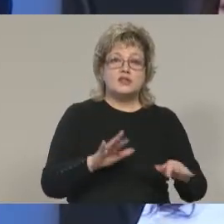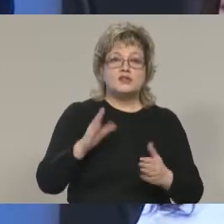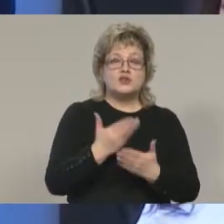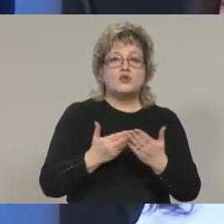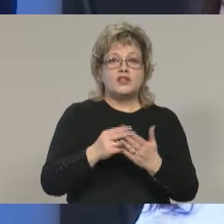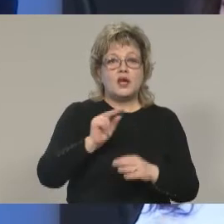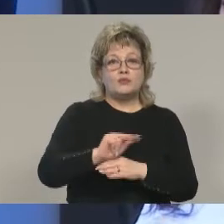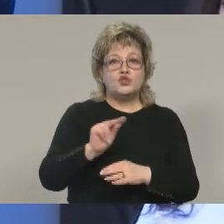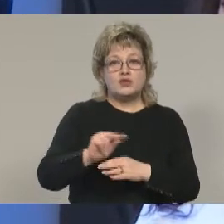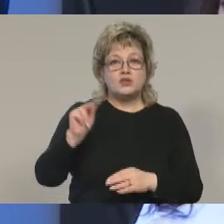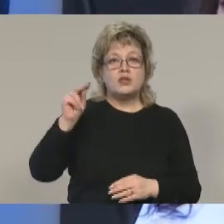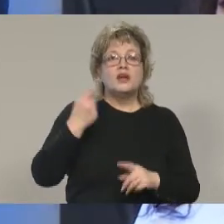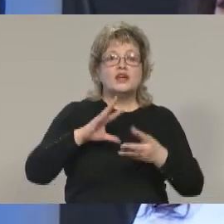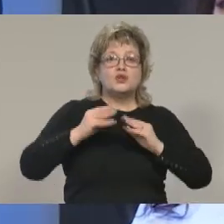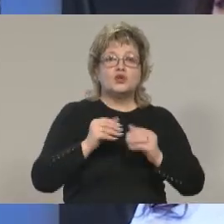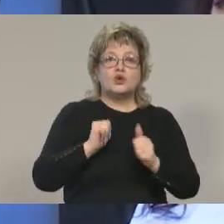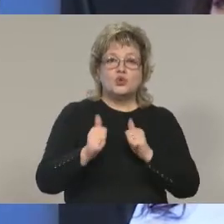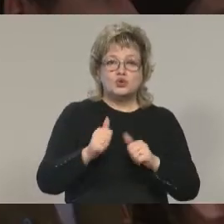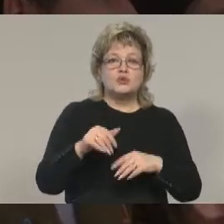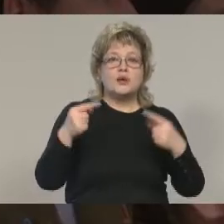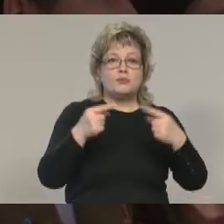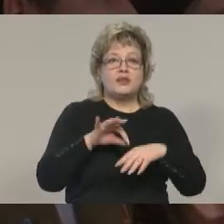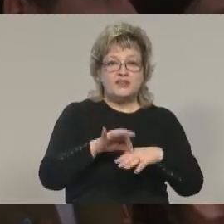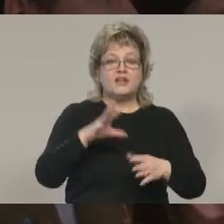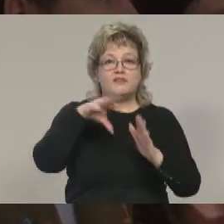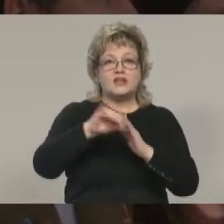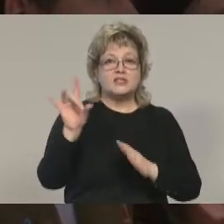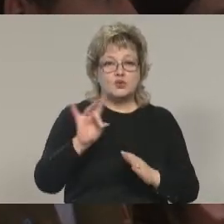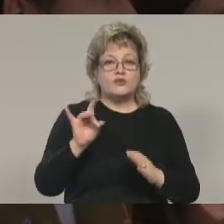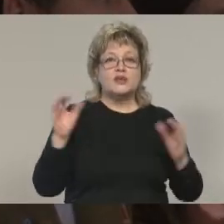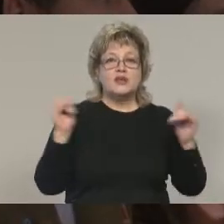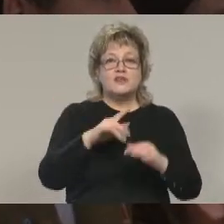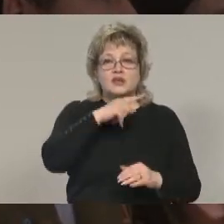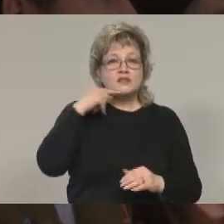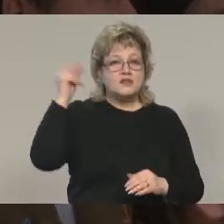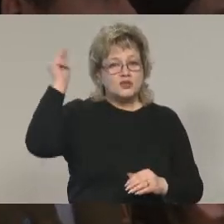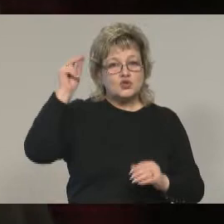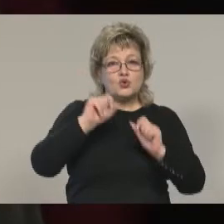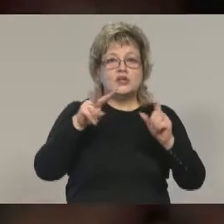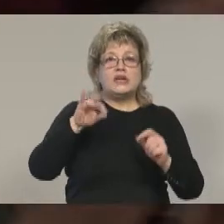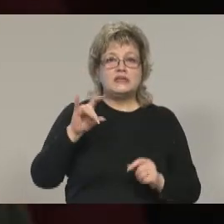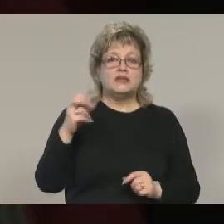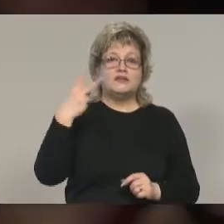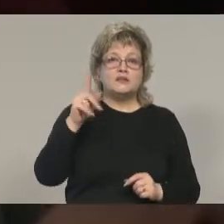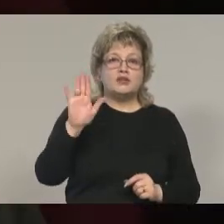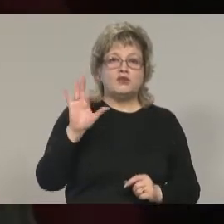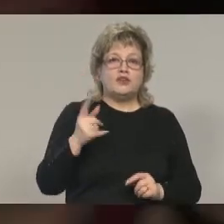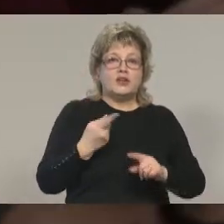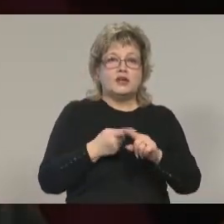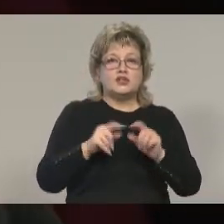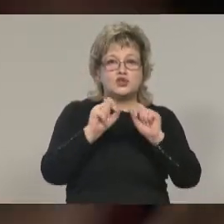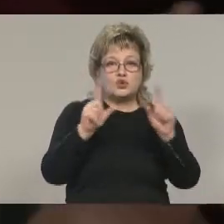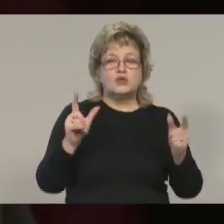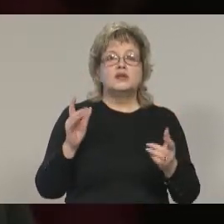совета обучающихся». Итоги конкурса подвели в Ростове на занятиях Всероссийской школы «Лидер 21 века». Эта школа